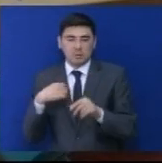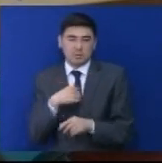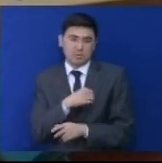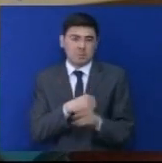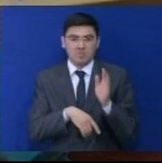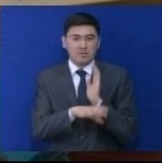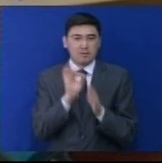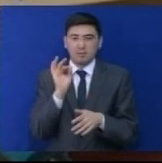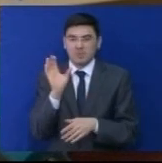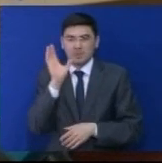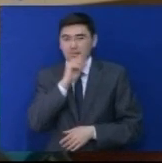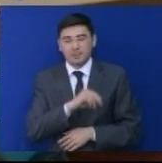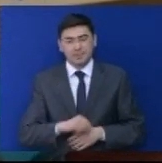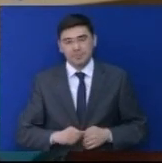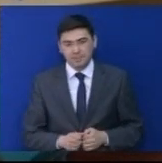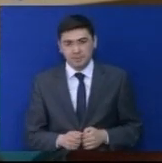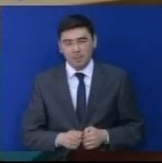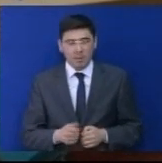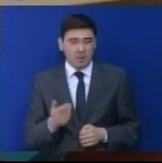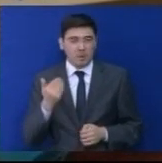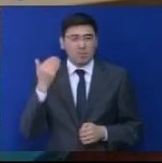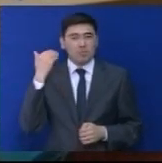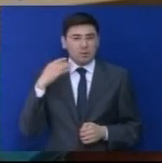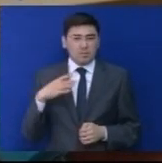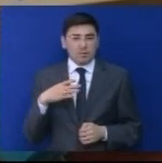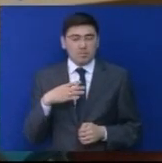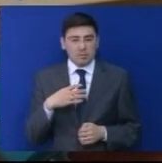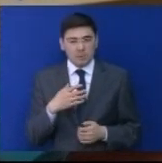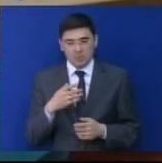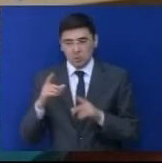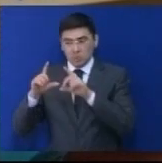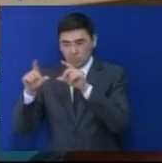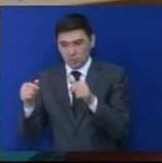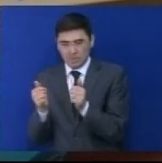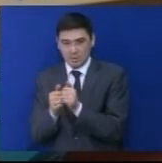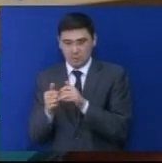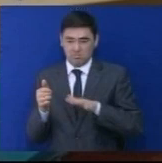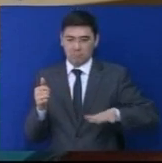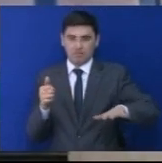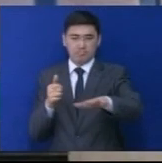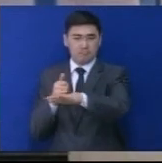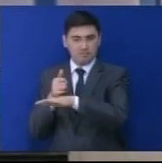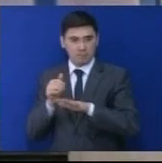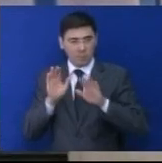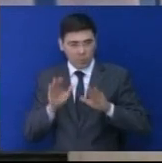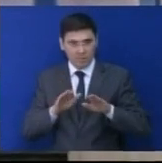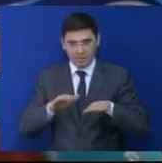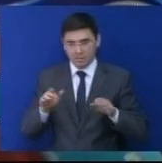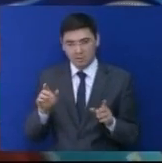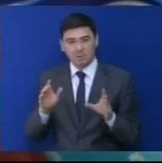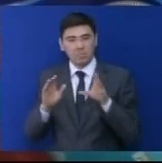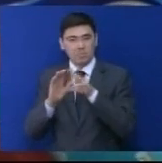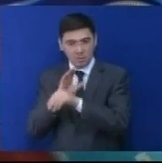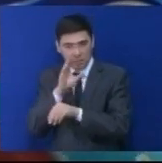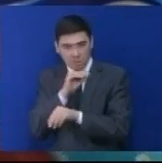знаете, обычно раньше школы всегда обеспечивали свой микроучасток. Но в этом году родители имеют